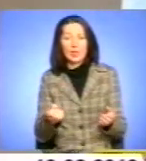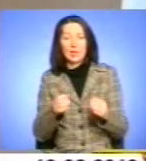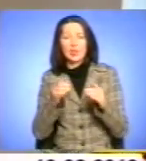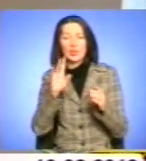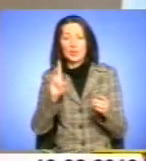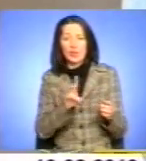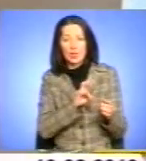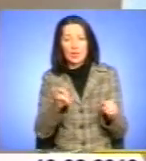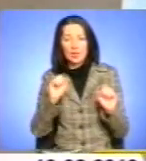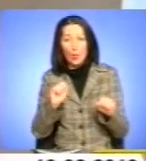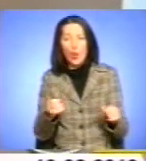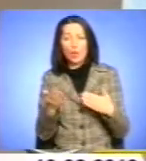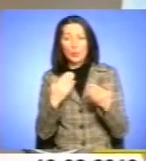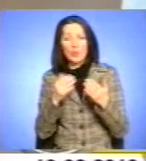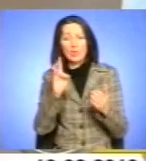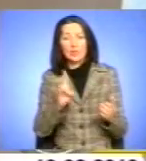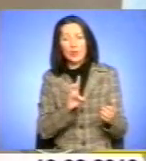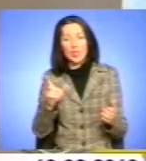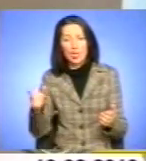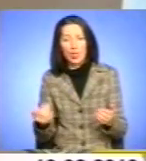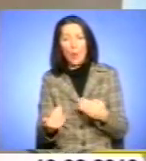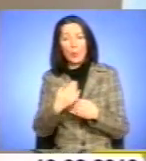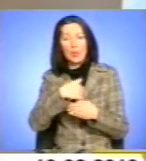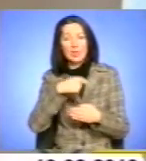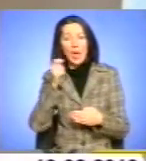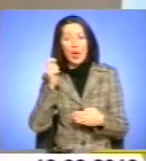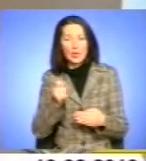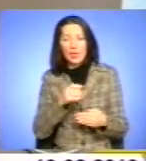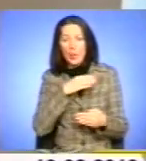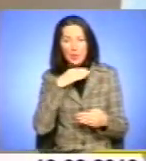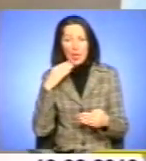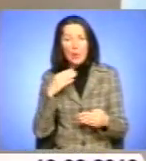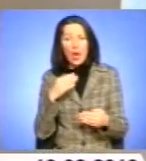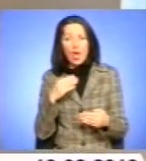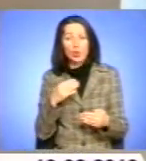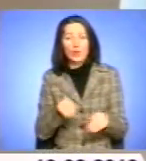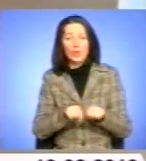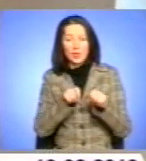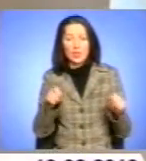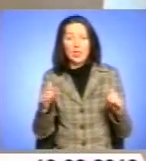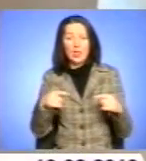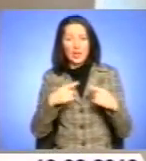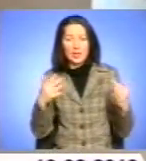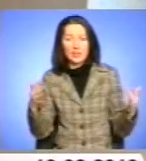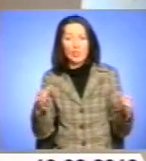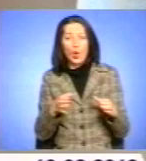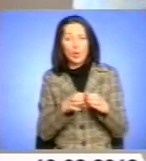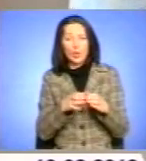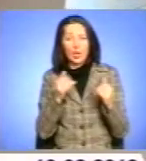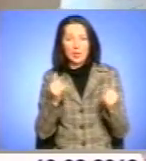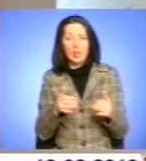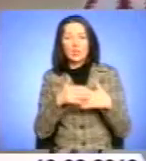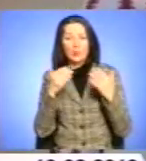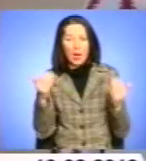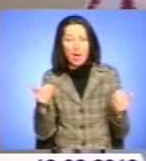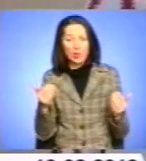зі священником, до нас багато гостей приїжджають. Ну і відкрилися різні гуртки. Перше було, ну, були менше трошки гуртків, але зараз відкрилися